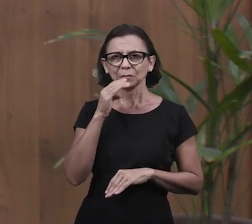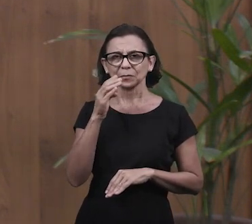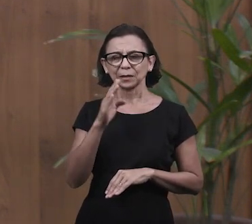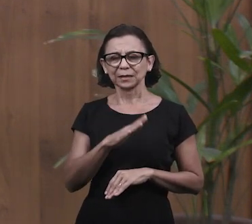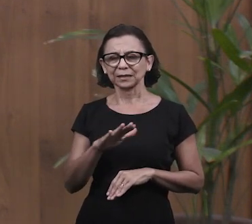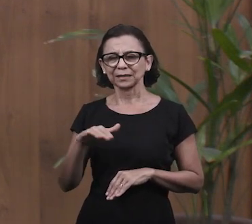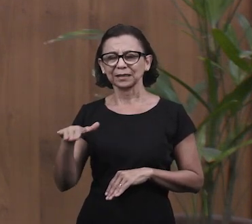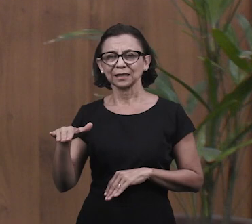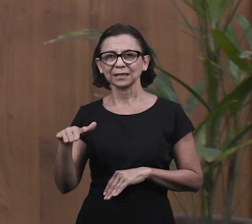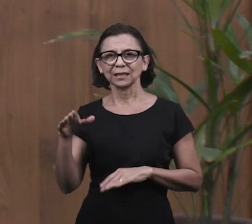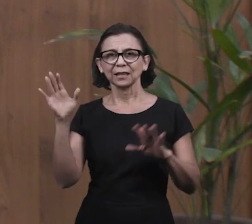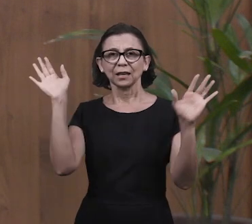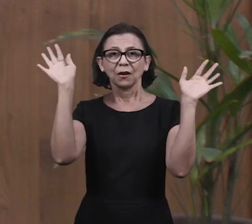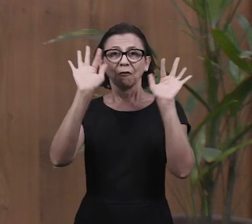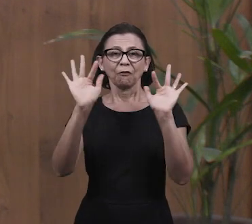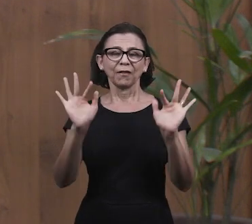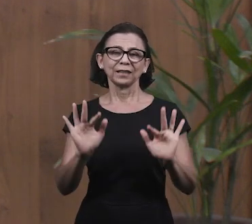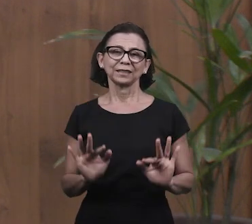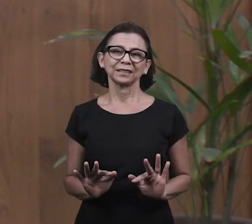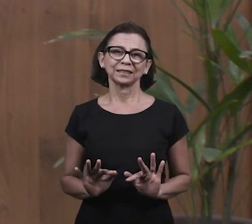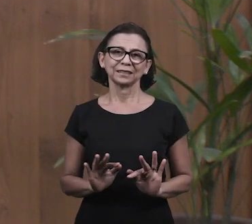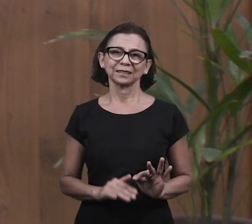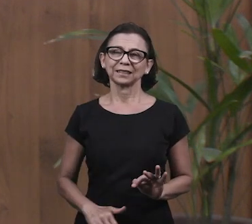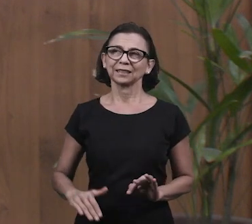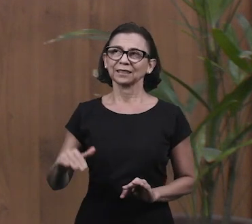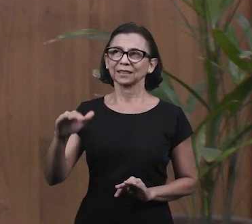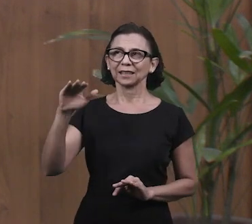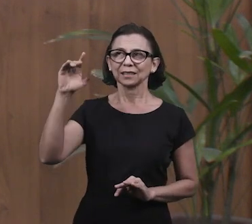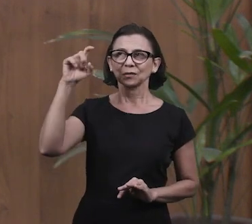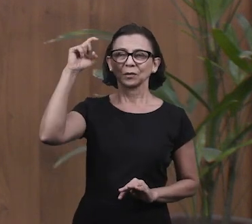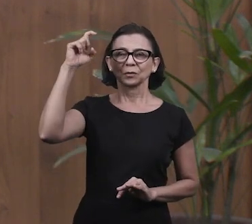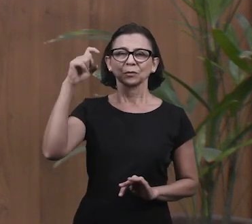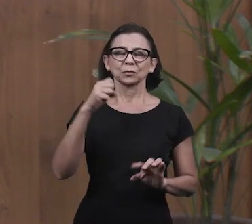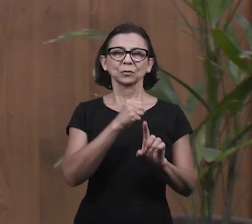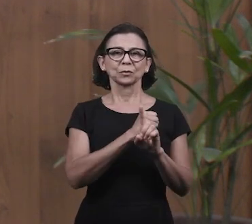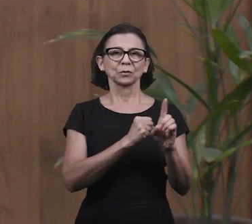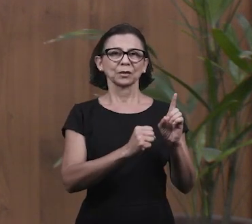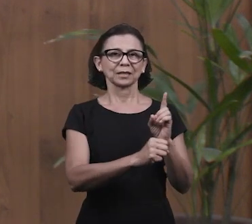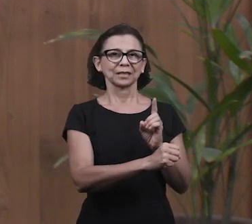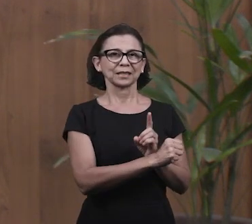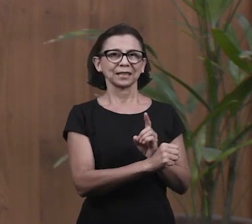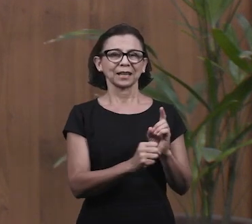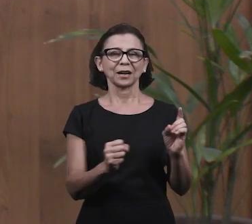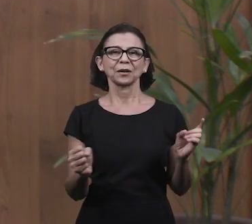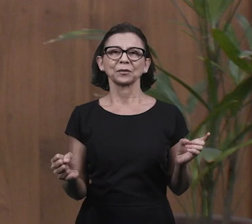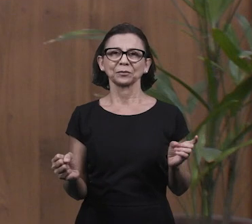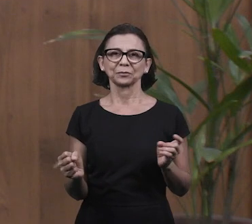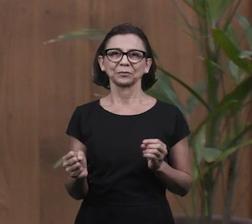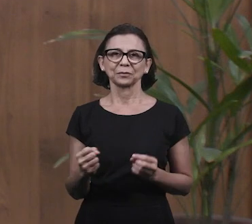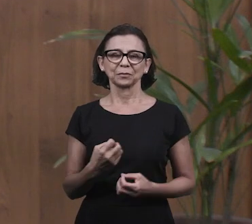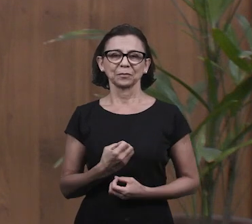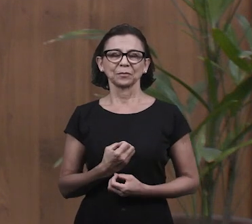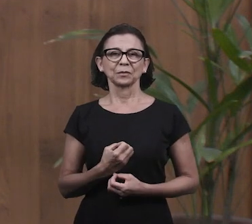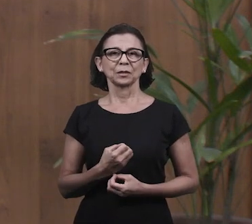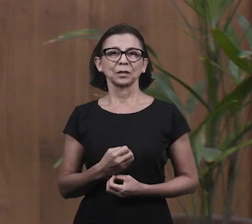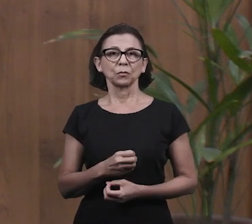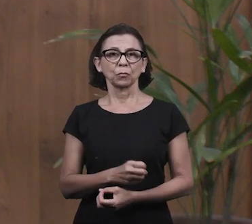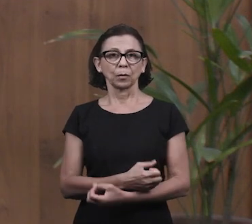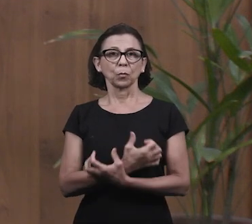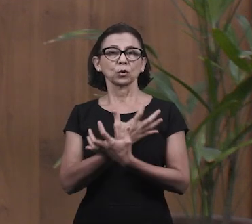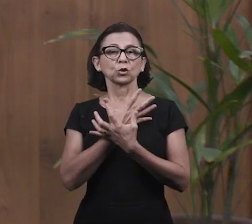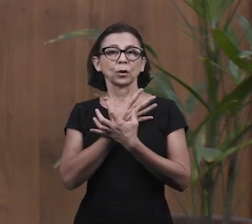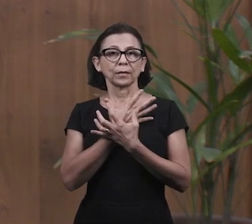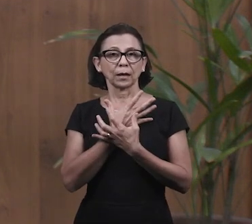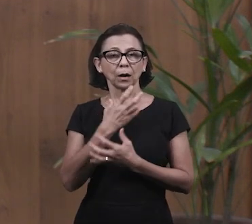comme quelque chose qui promouvoit la connaissance nécessaire afin que l'enfant soit joyeuse dans l'enfance et puisse grandir comme